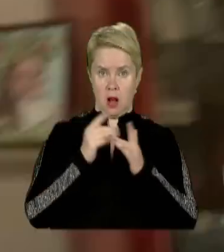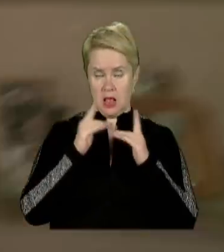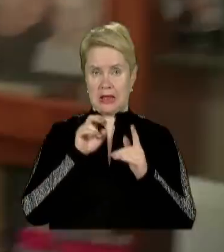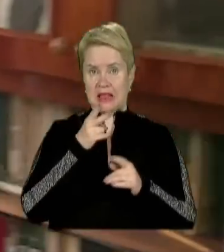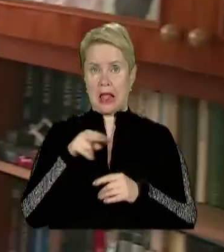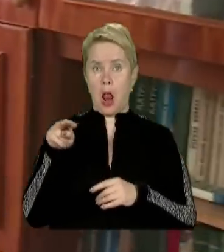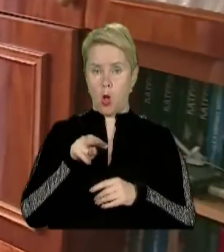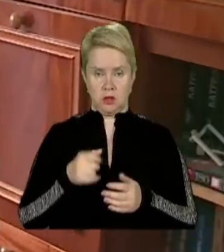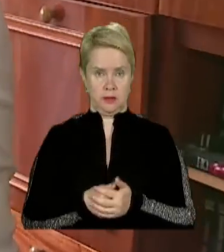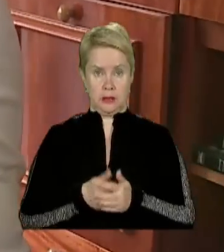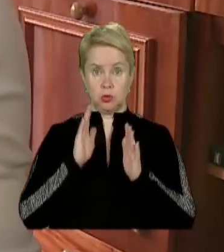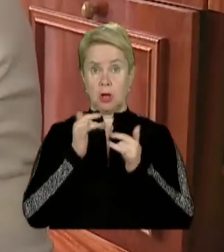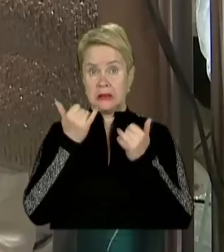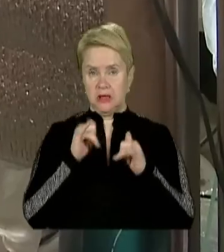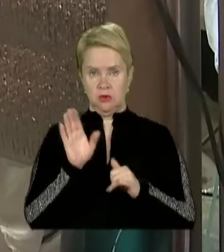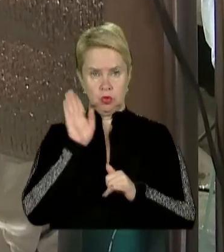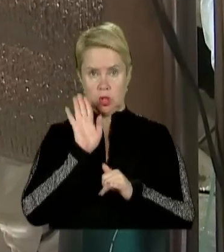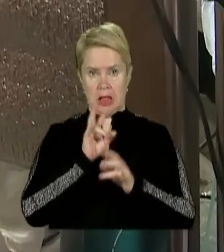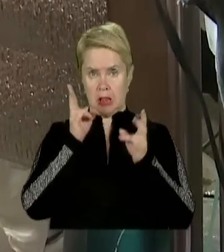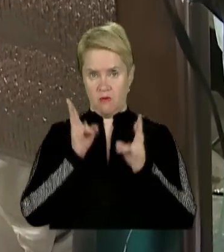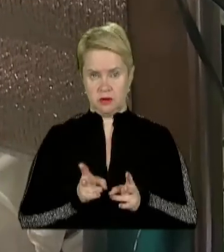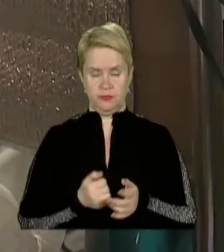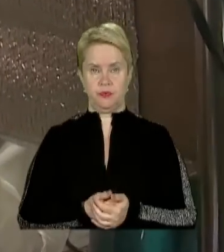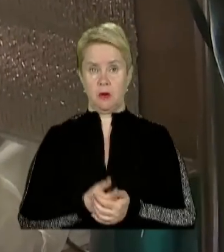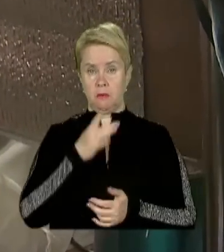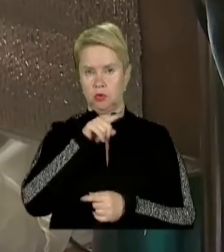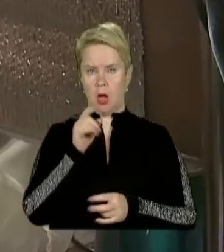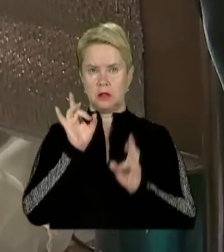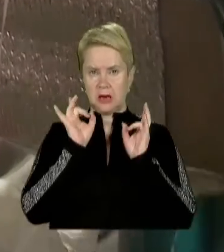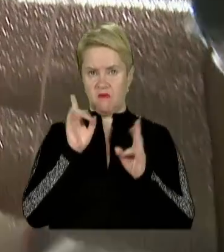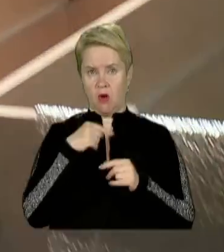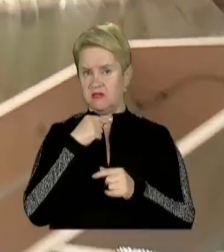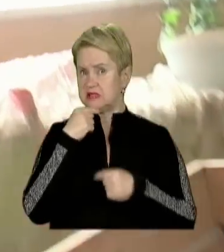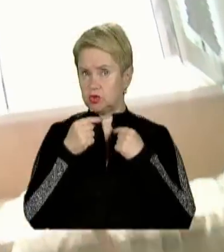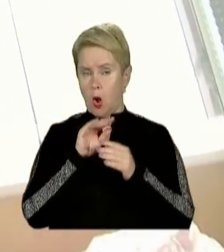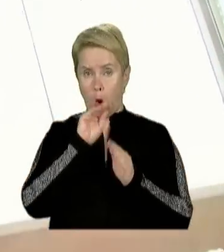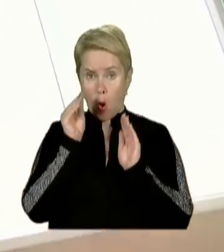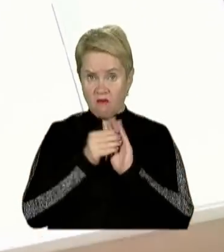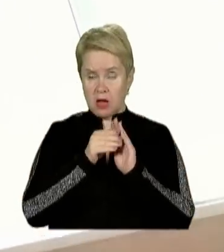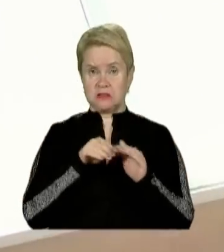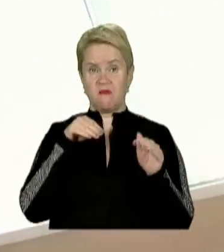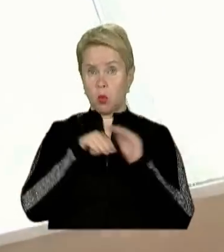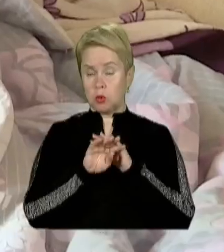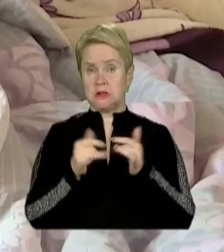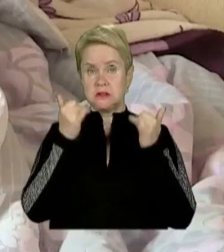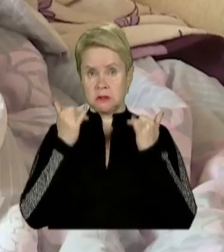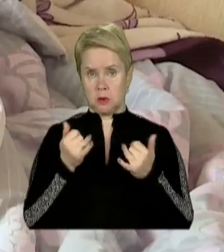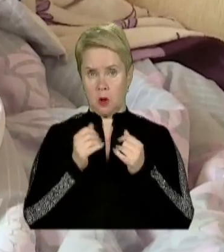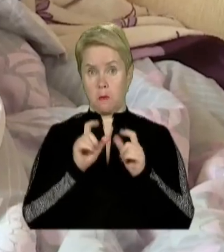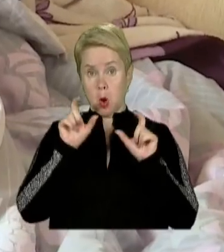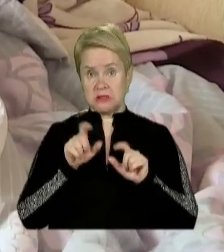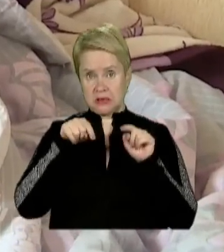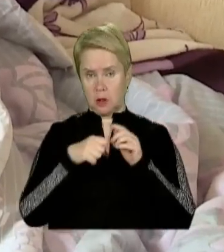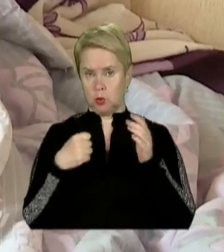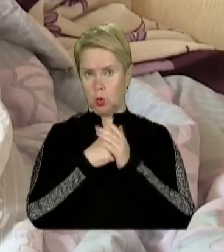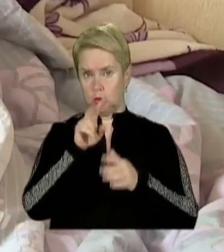Тетяну Леонідівну. Лише дивом жінка не травмувалася. Під час тривог, каже, зазвичай ховається в укритті. І сьогодні просиділа там